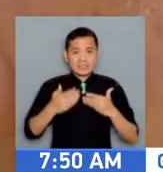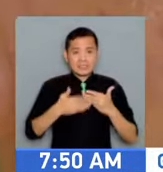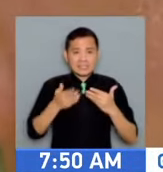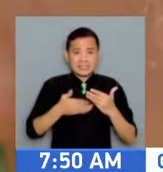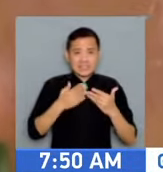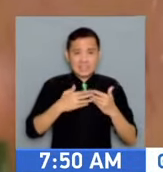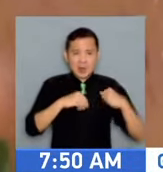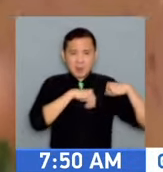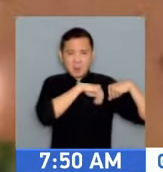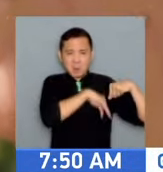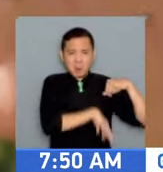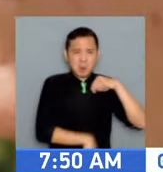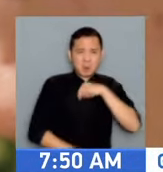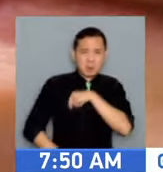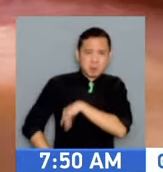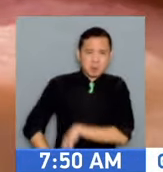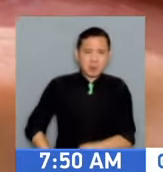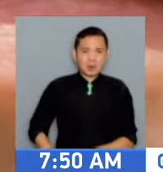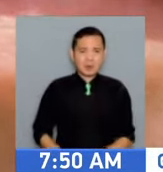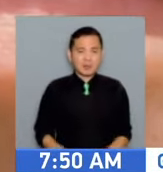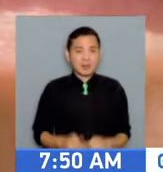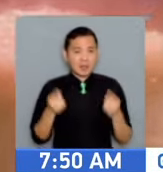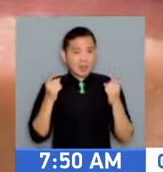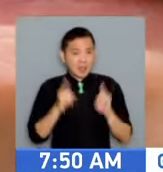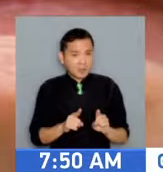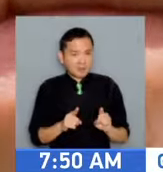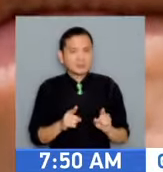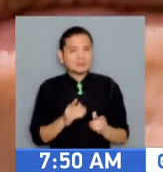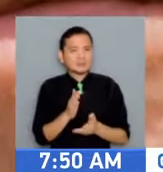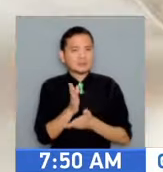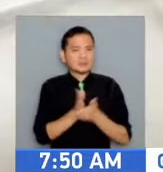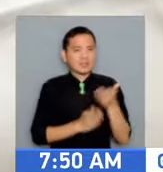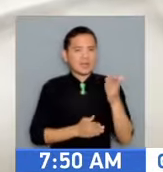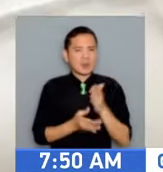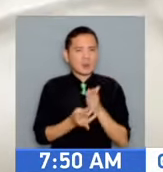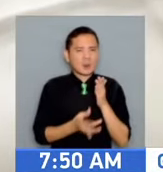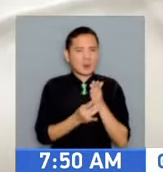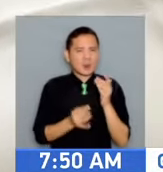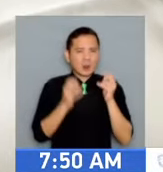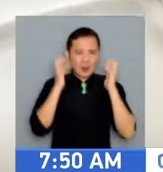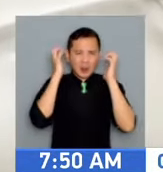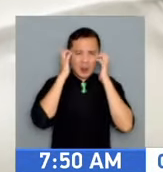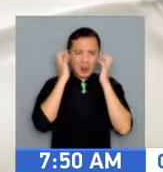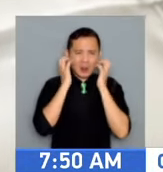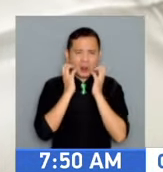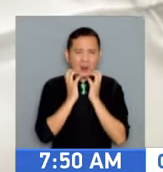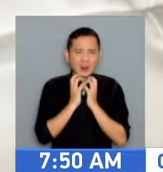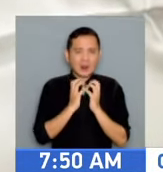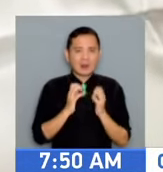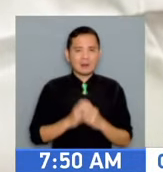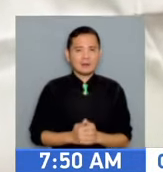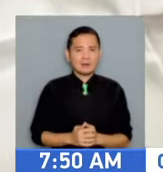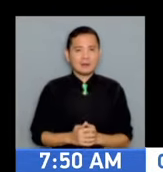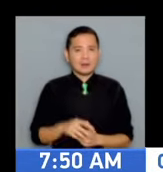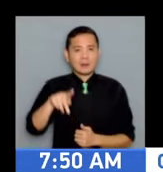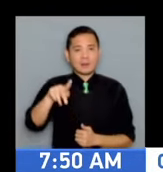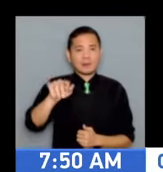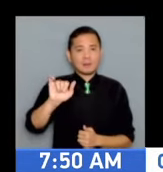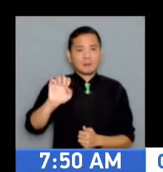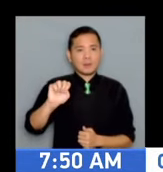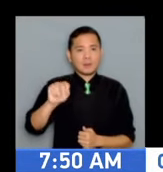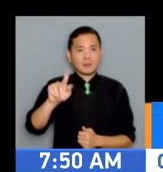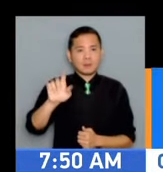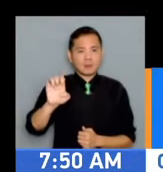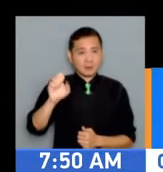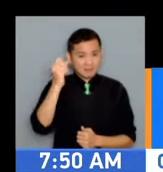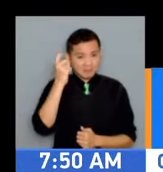Ang resulta, ang iba madali rin tuloy magka-pimples. Ang akala natin simpleng pimple, pwedeng mauwi sa